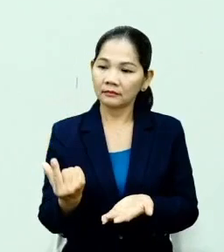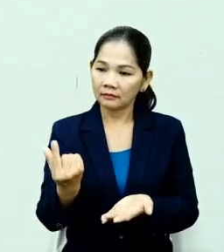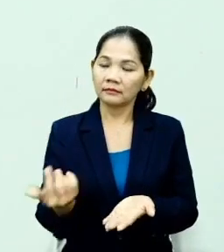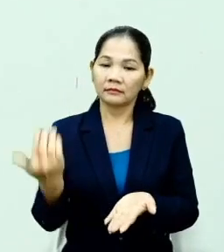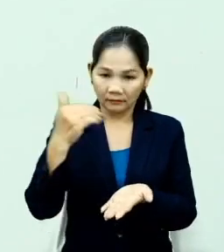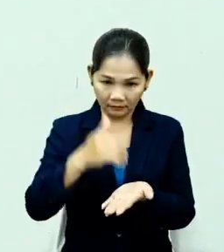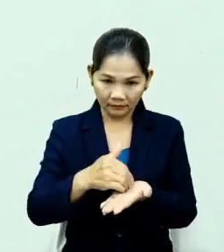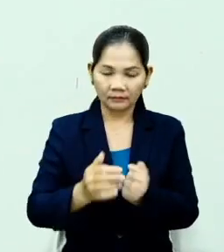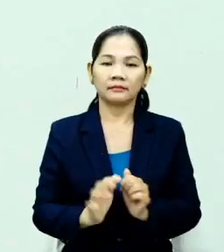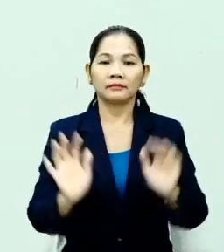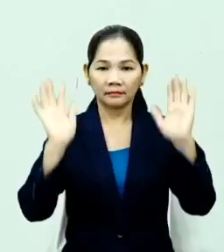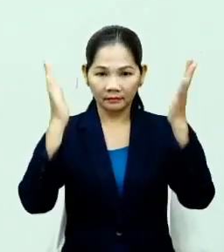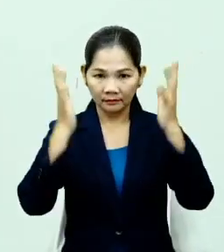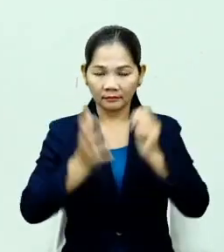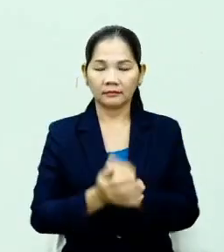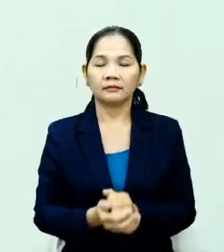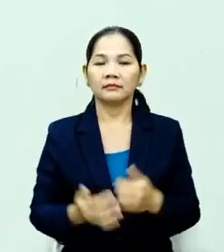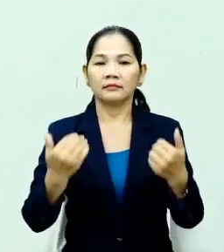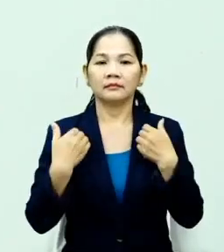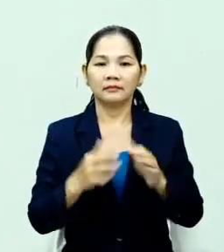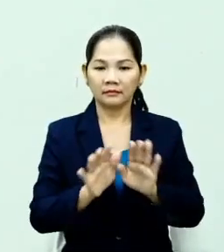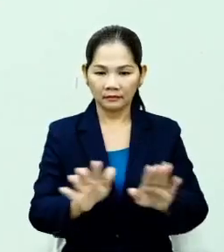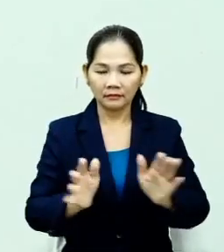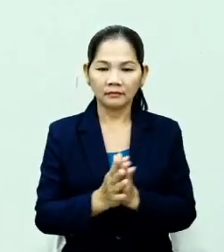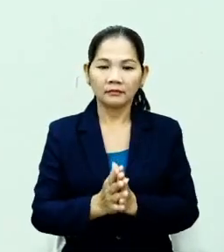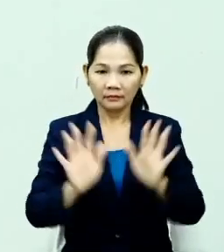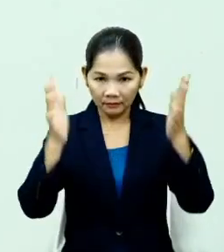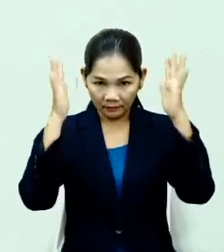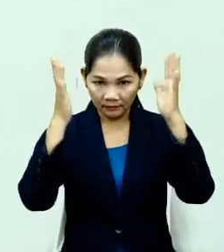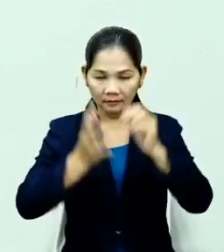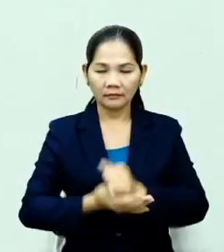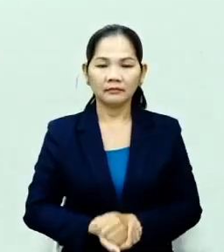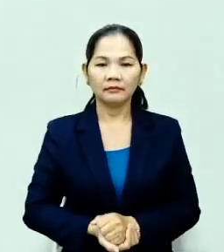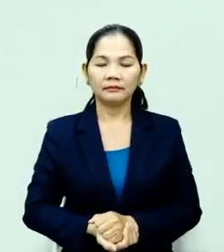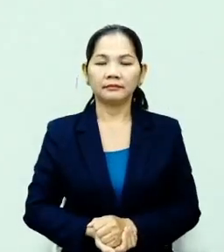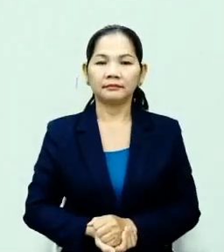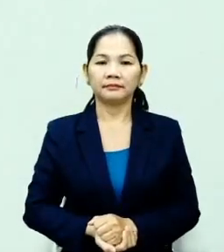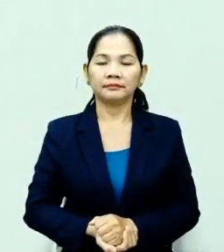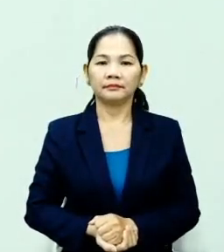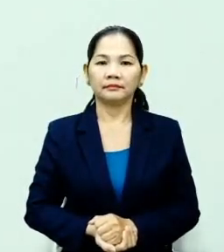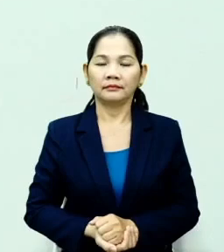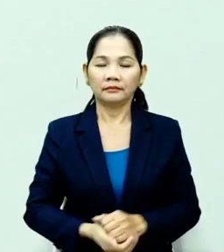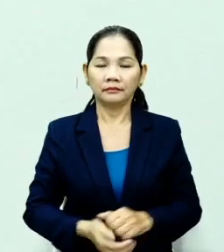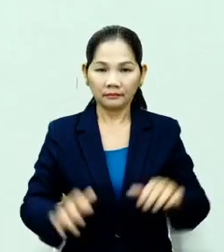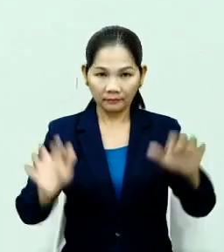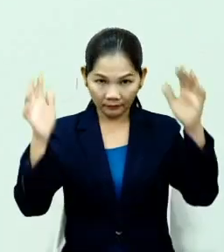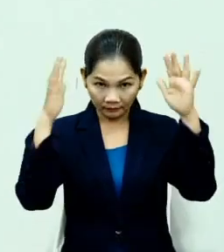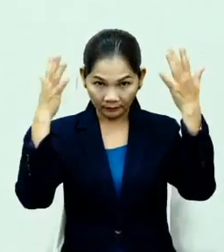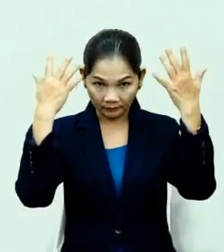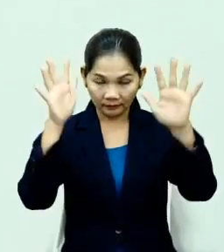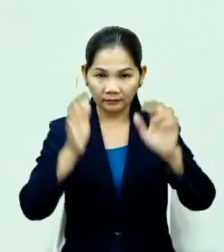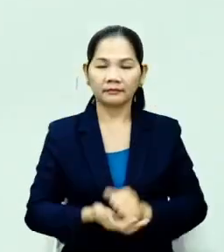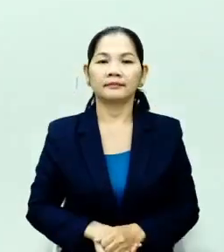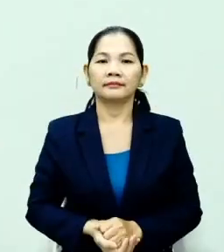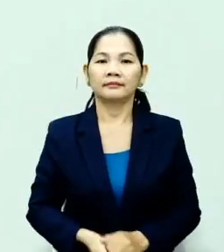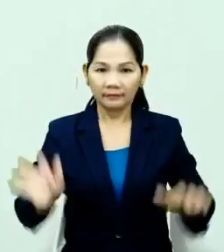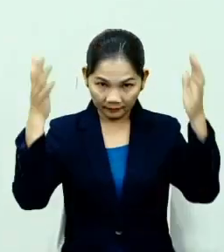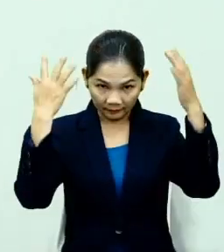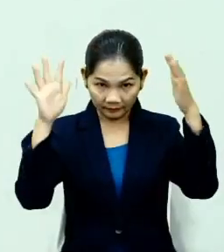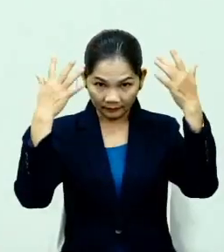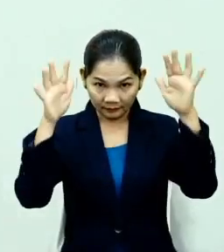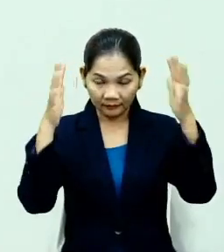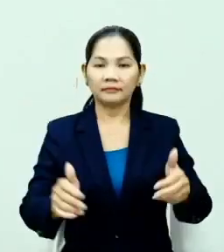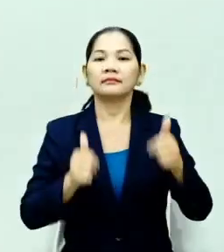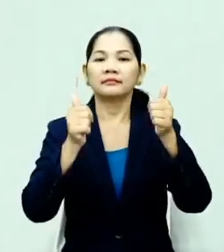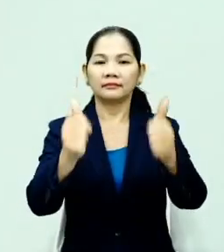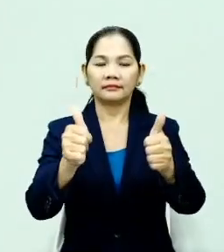nè con lọ nè chạy lá con thằng ọc nên để kêu tiện đại ở chạy con nè con nè chà môi pi bảy môi